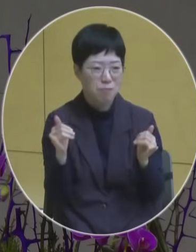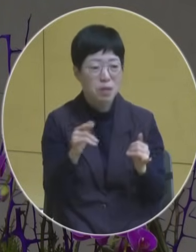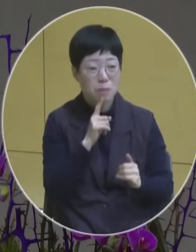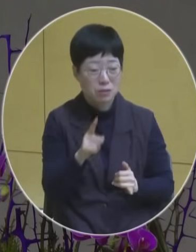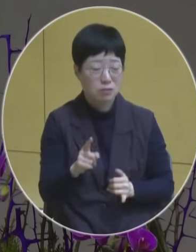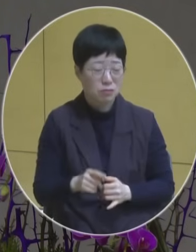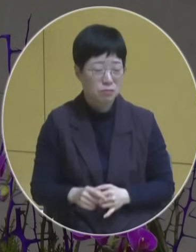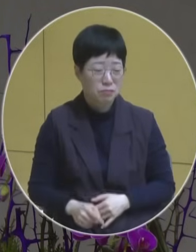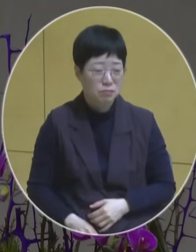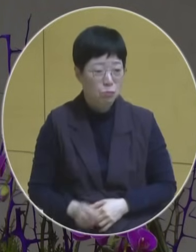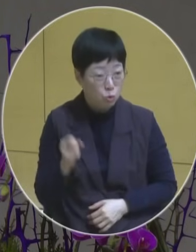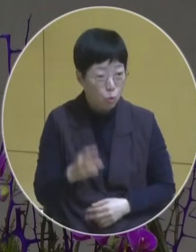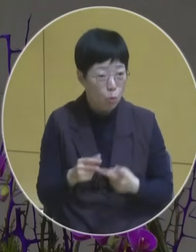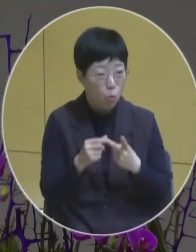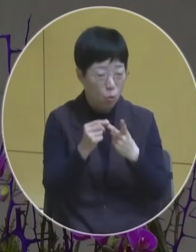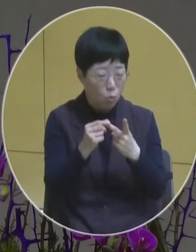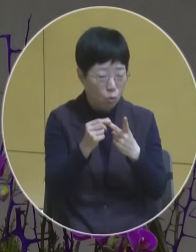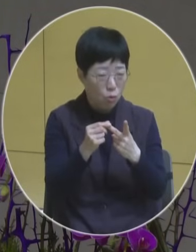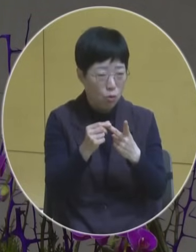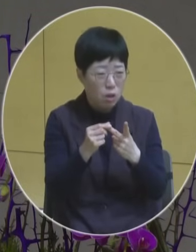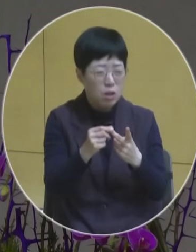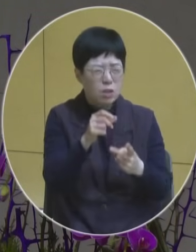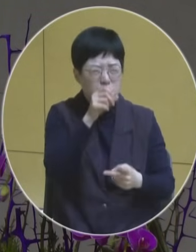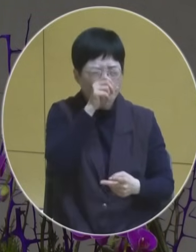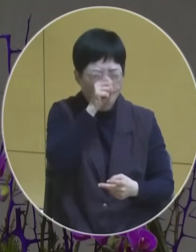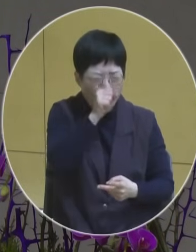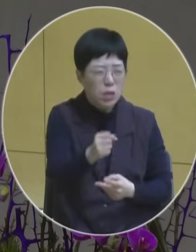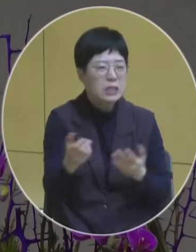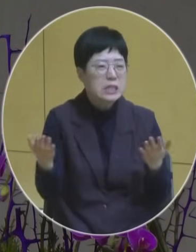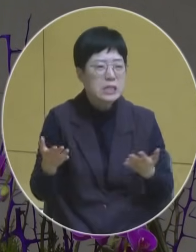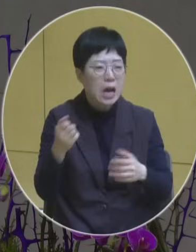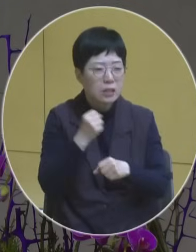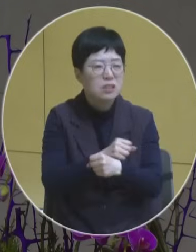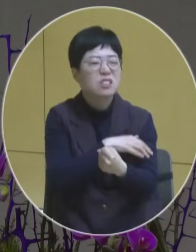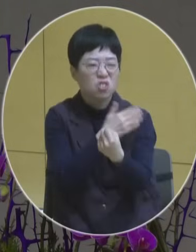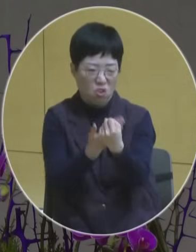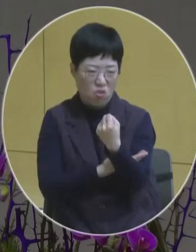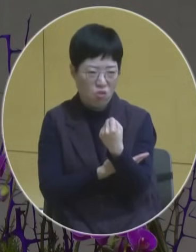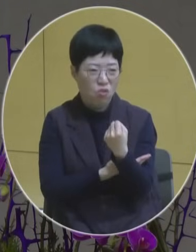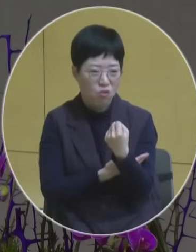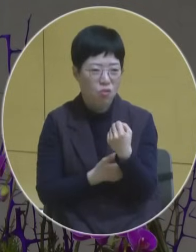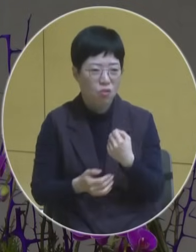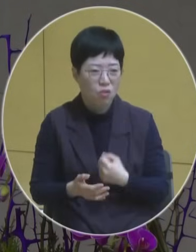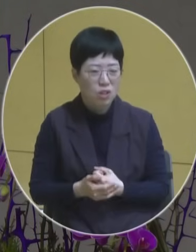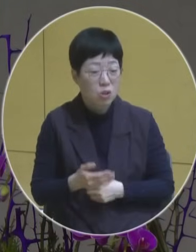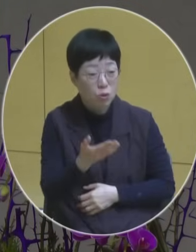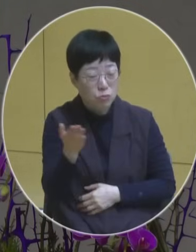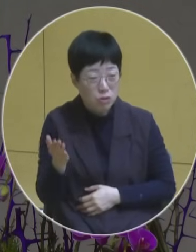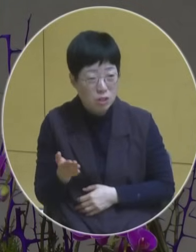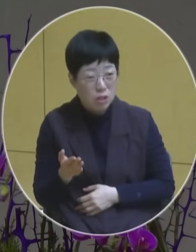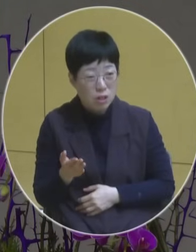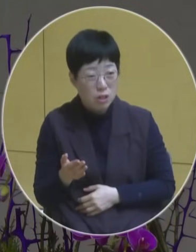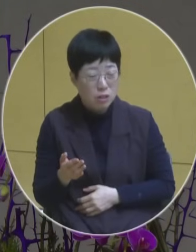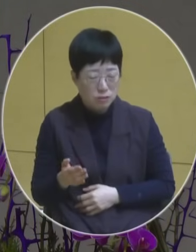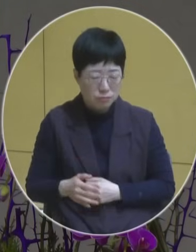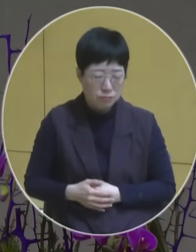거예요. 그 다음에 또 하나 나타나는 것은 선한 일을 할 수 있는 능력이 생겨요. 여러분 악한